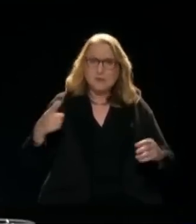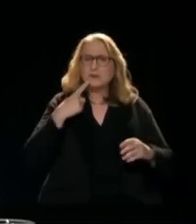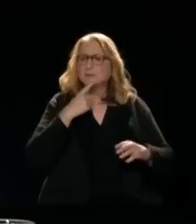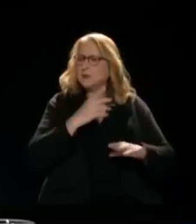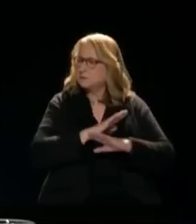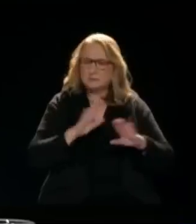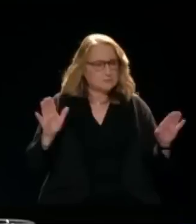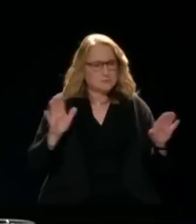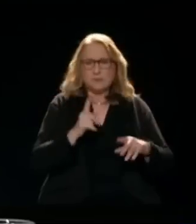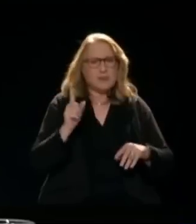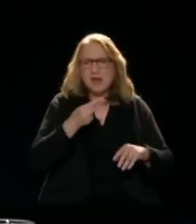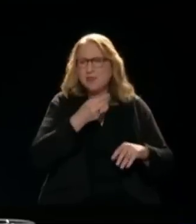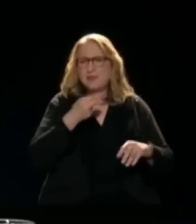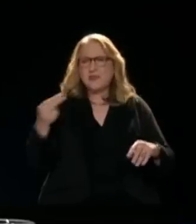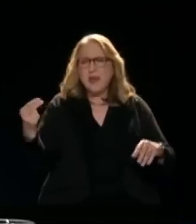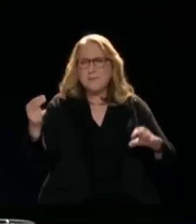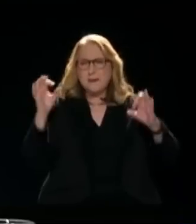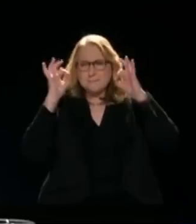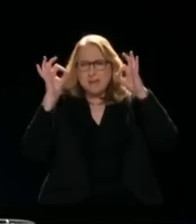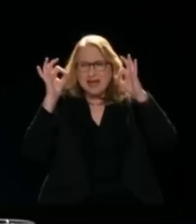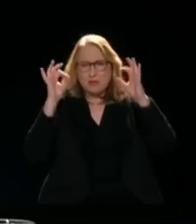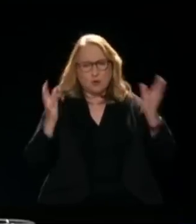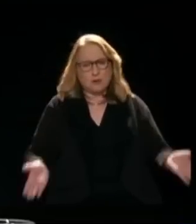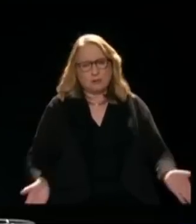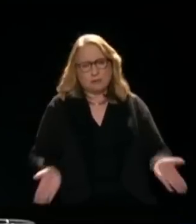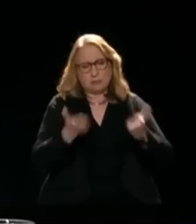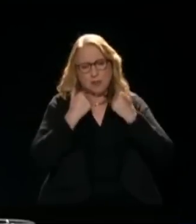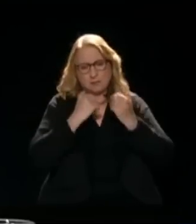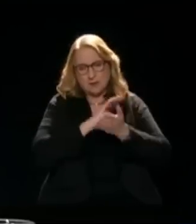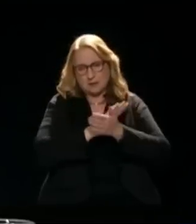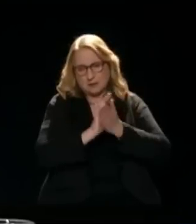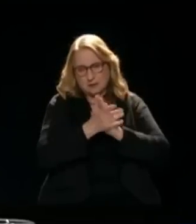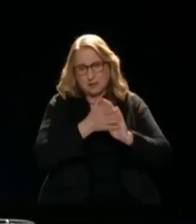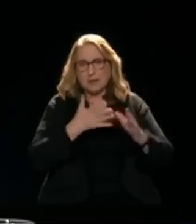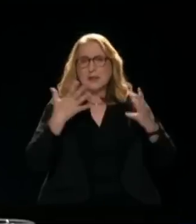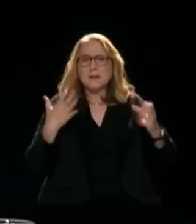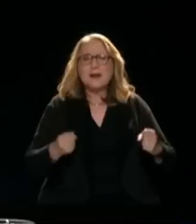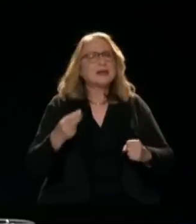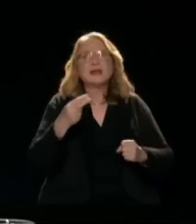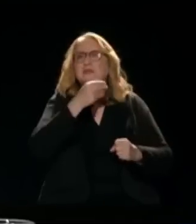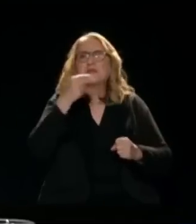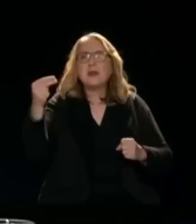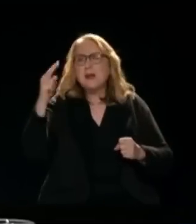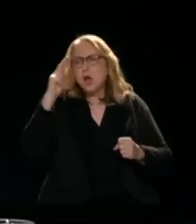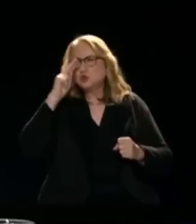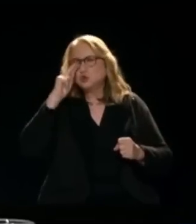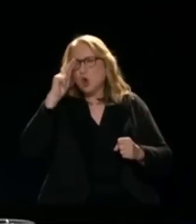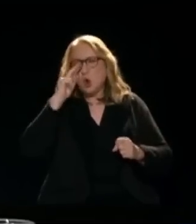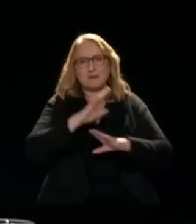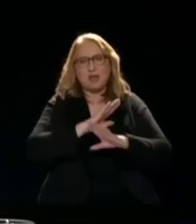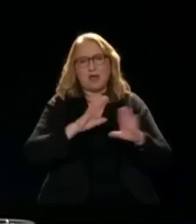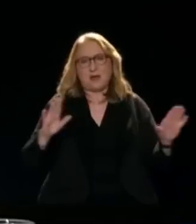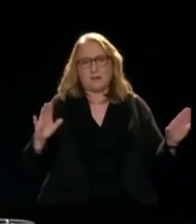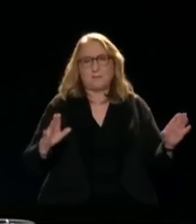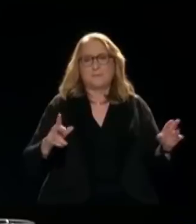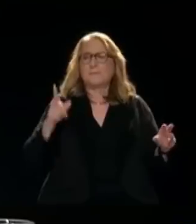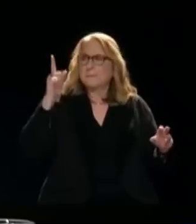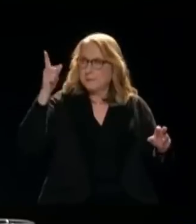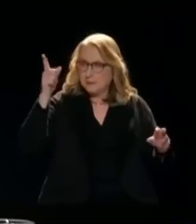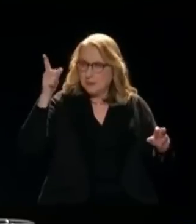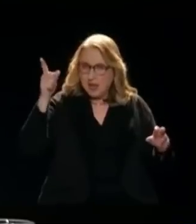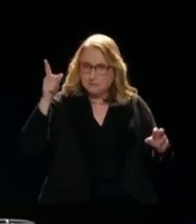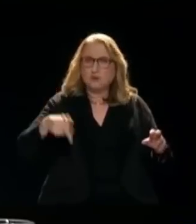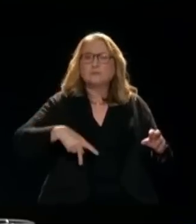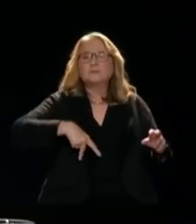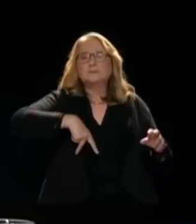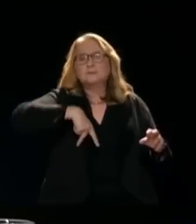Σκοπιανού, το οποίο δημιουργήθηκε με επέμβαση στρατιωτική, στρατιωτικοπολιτική, σε ένα κυρίαρχο ανεξάρτητο κράτος,